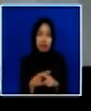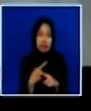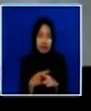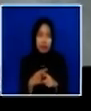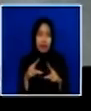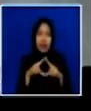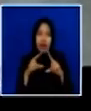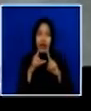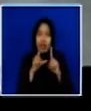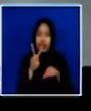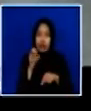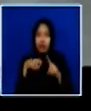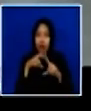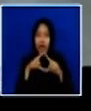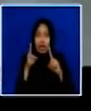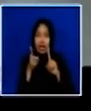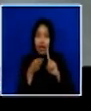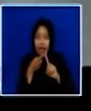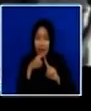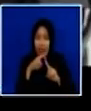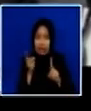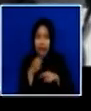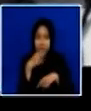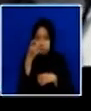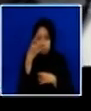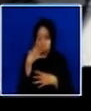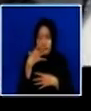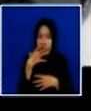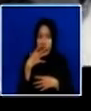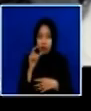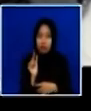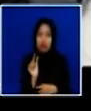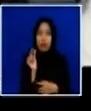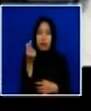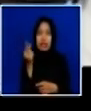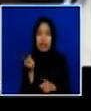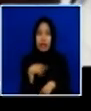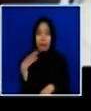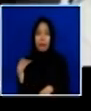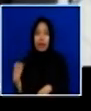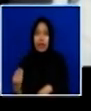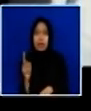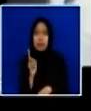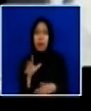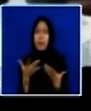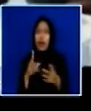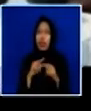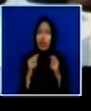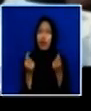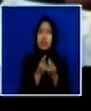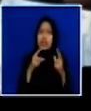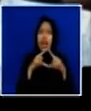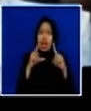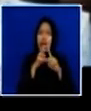menjadi salah satu profesi yang menjadi prioritas penerima vaksin komplit 19 oleh pemerintah karena dalam menjalankan tugasnya